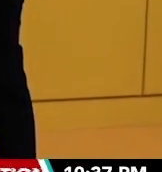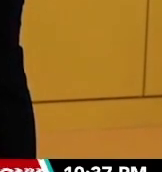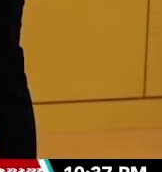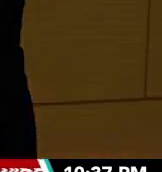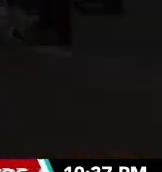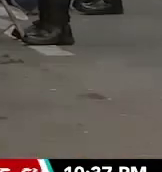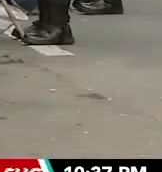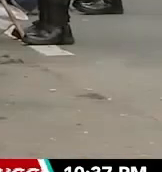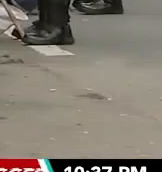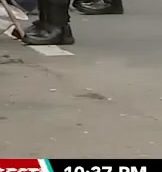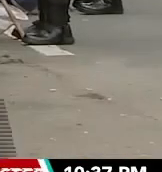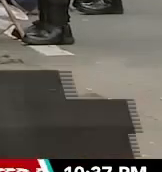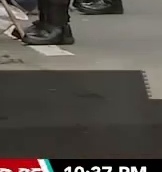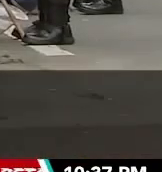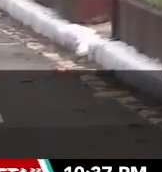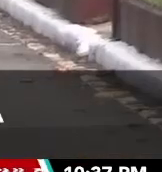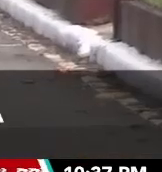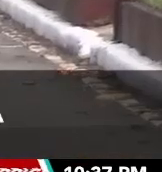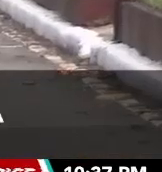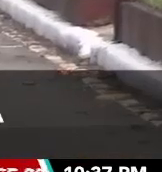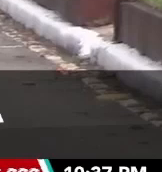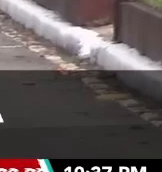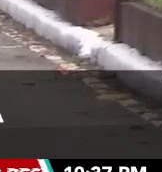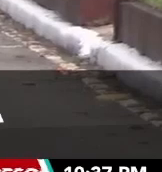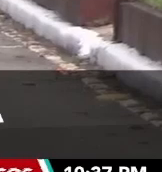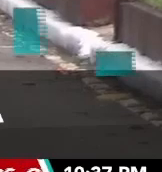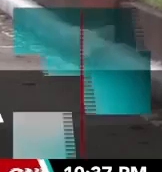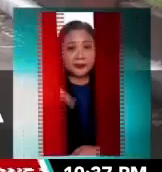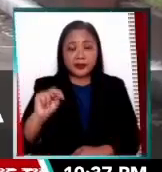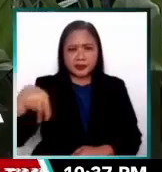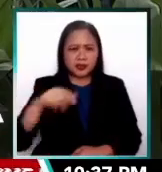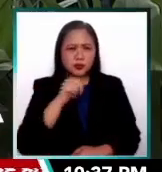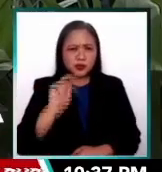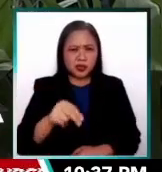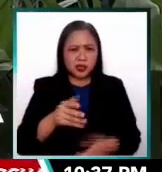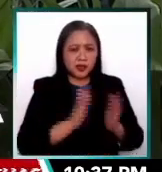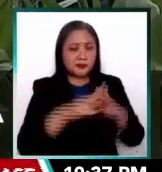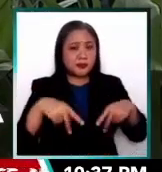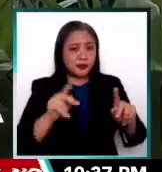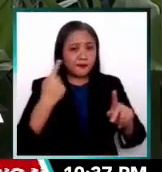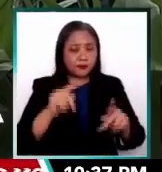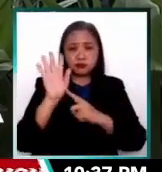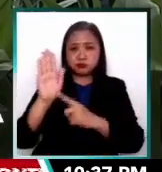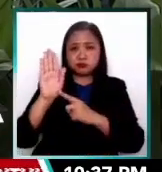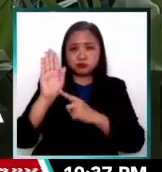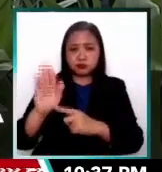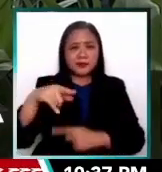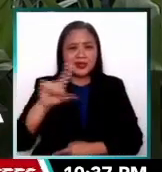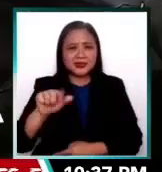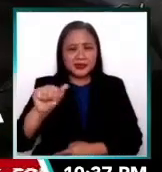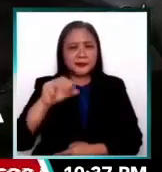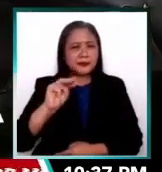Kamala Harris. Ayon naman sa PNP, hindi na kailangang humingi ng permit para mag-rally sa Plaza Miranda, Plaza Dilao